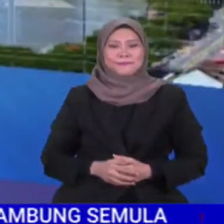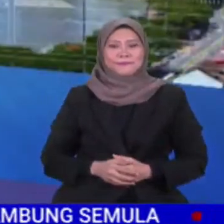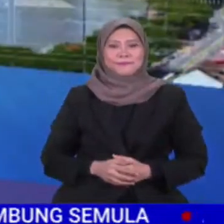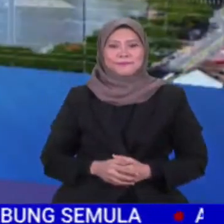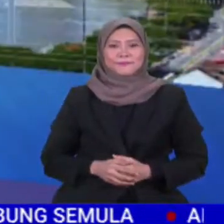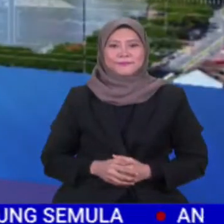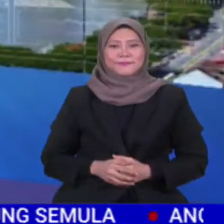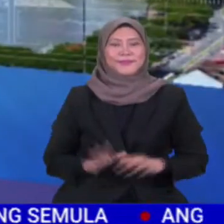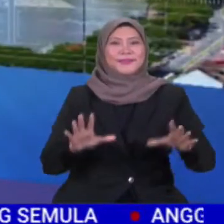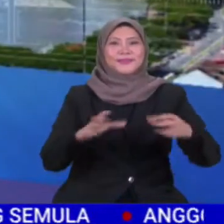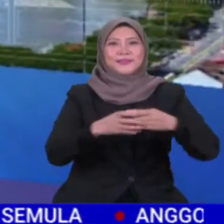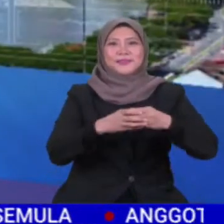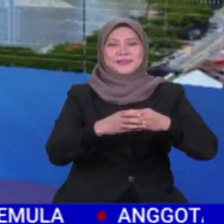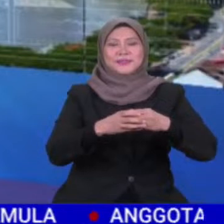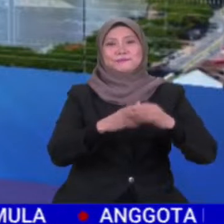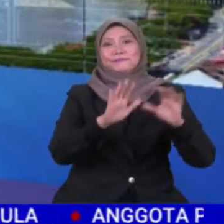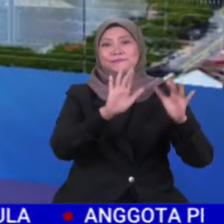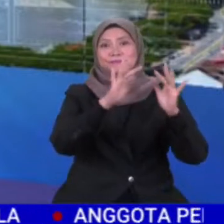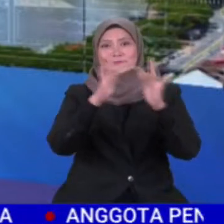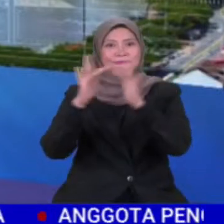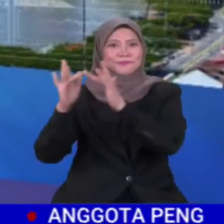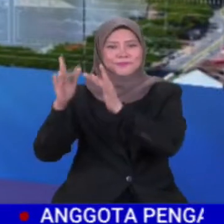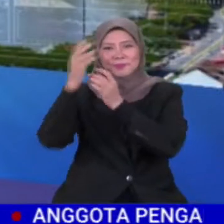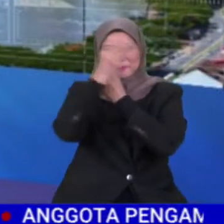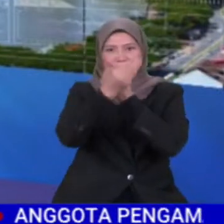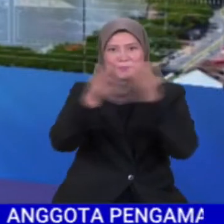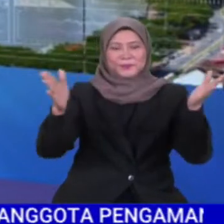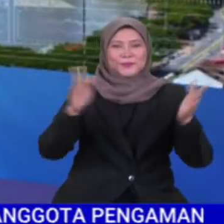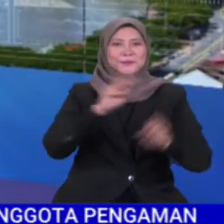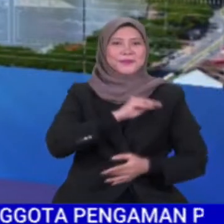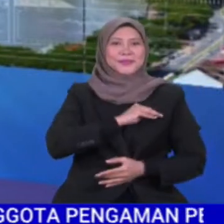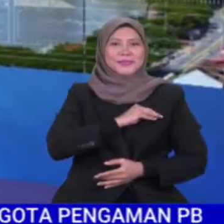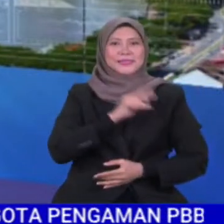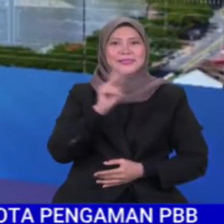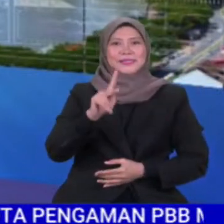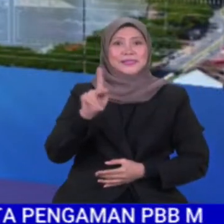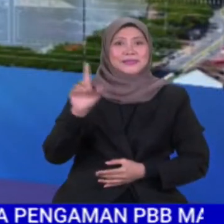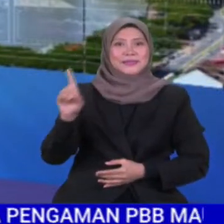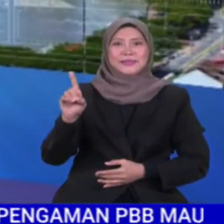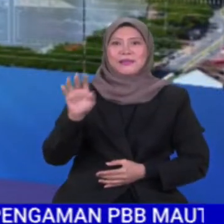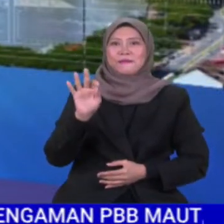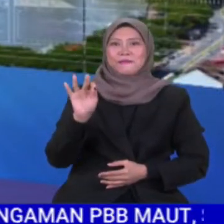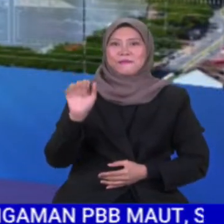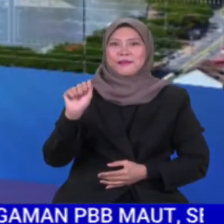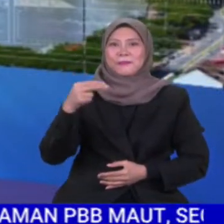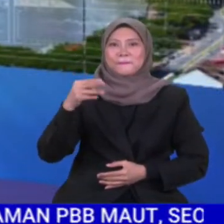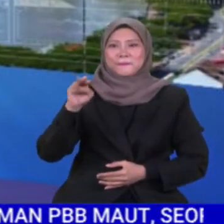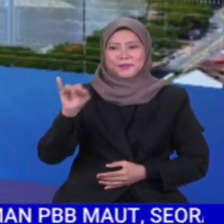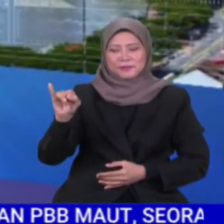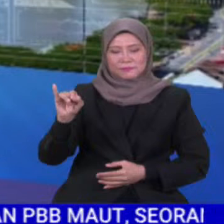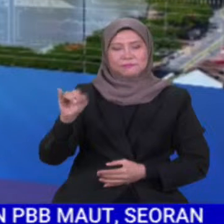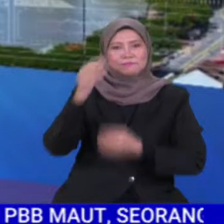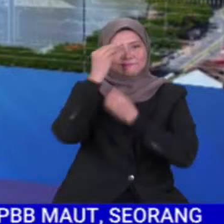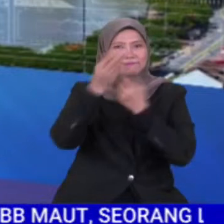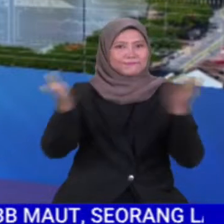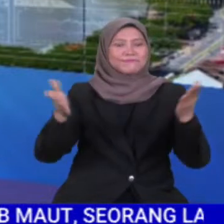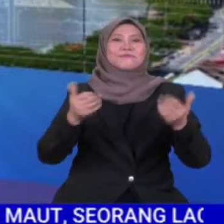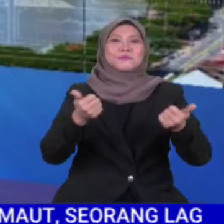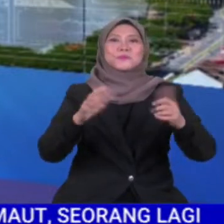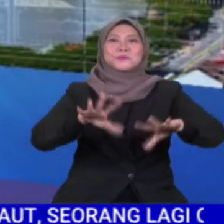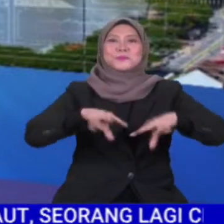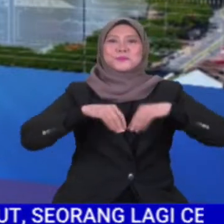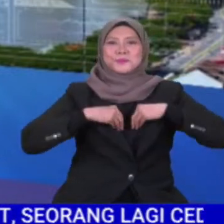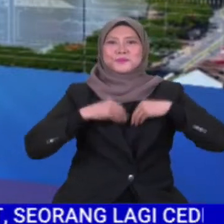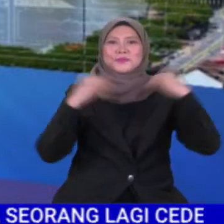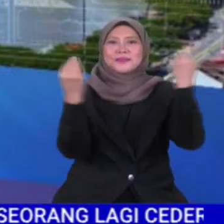Inisiatif pakej perpaduan jalur lebar yang diumumkan oleh Menteri Komunikasi dan Digital Fahmi Fadil baru-baru ini disambut baik oleh masyarakat